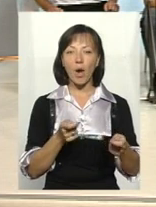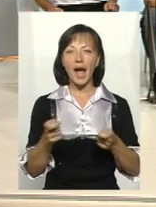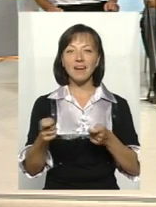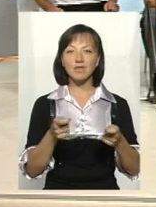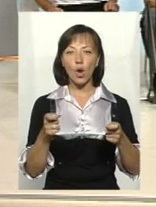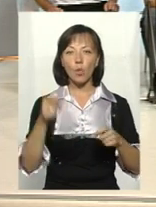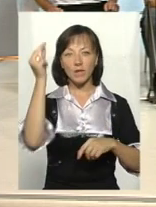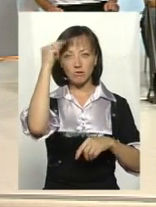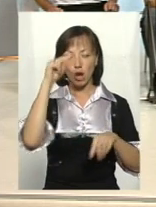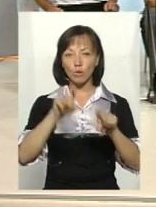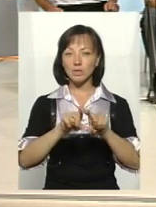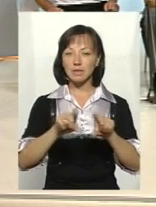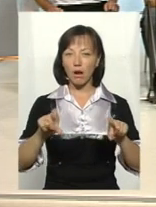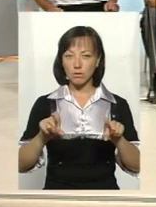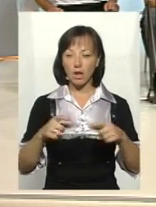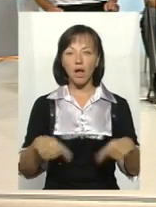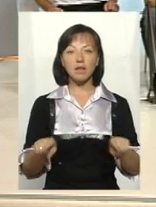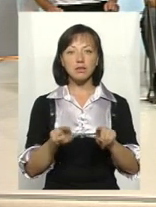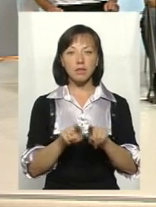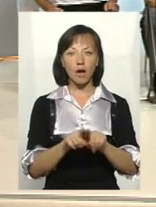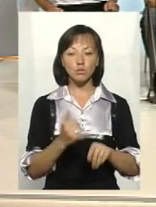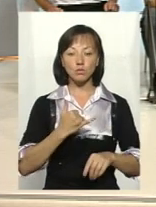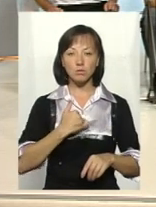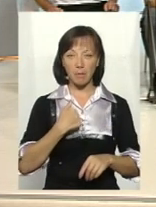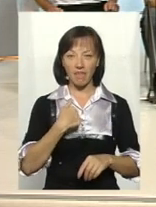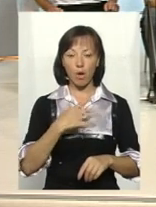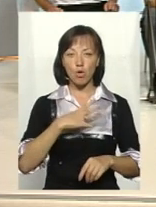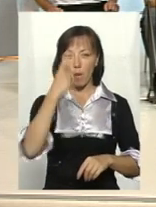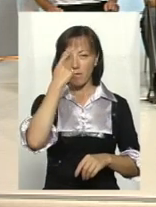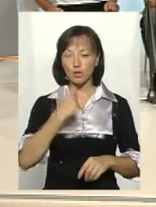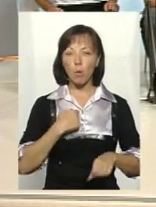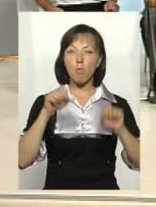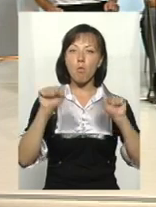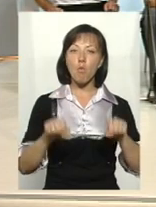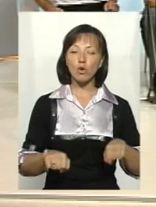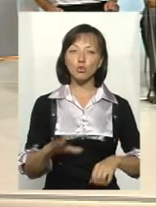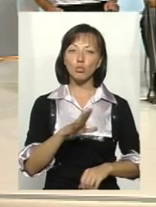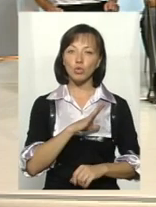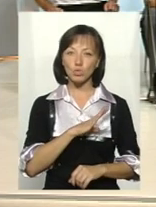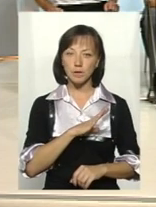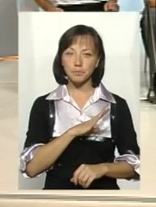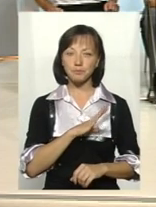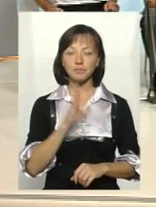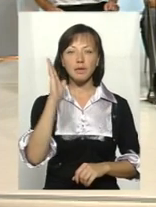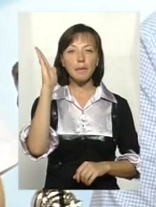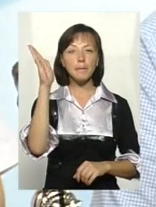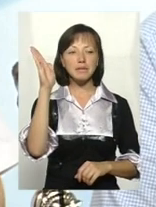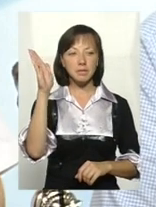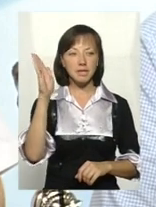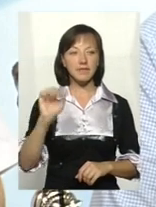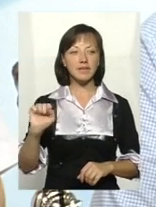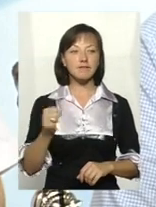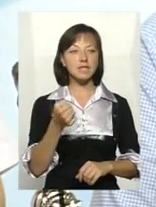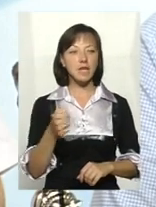закладу. Також у мене було повідомлено, що може бути в перспективі в